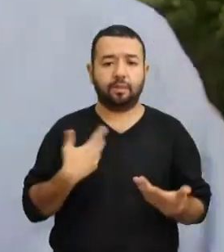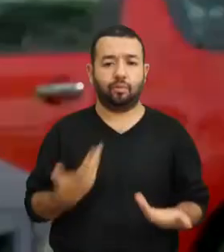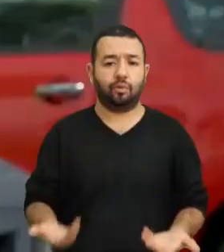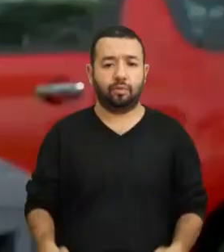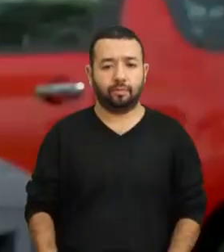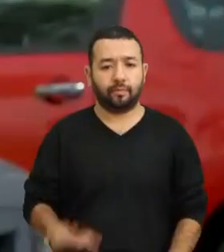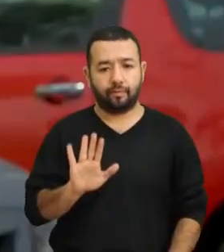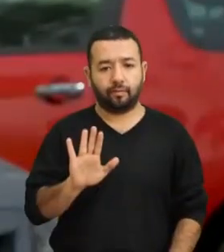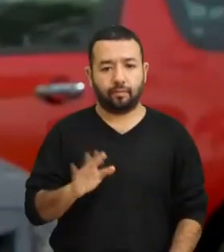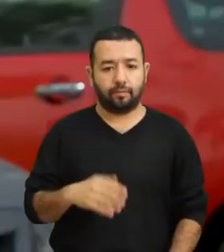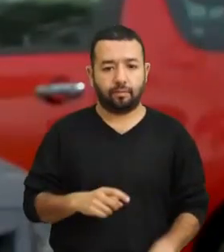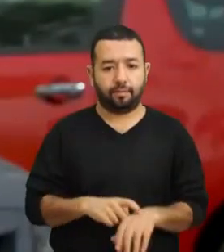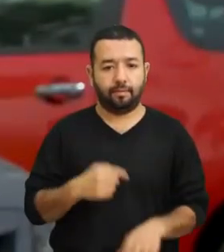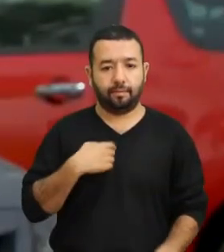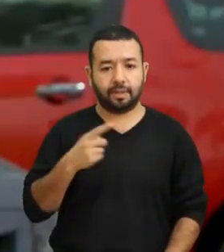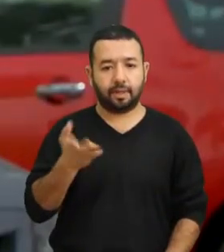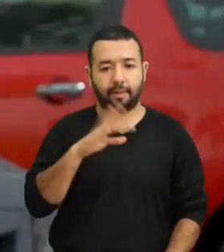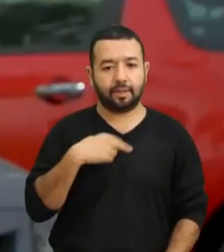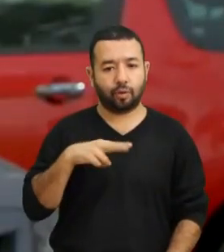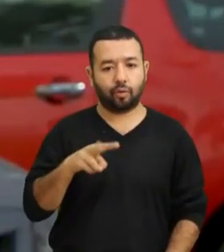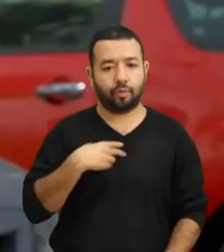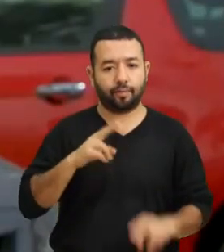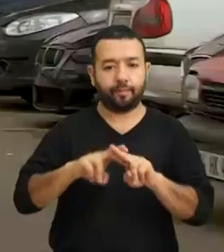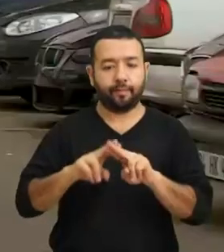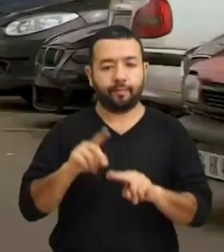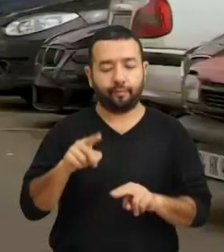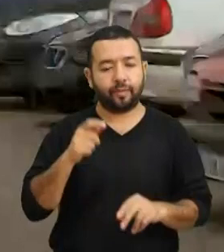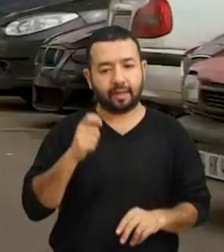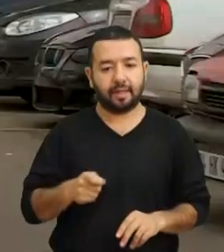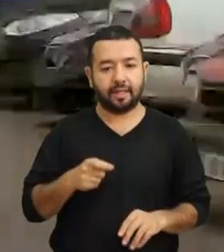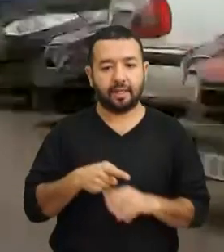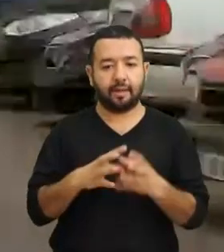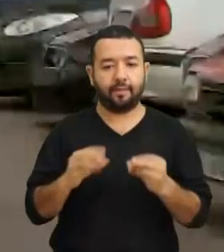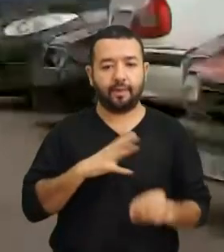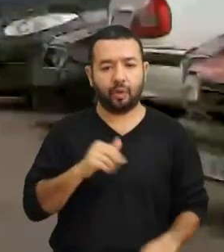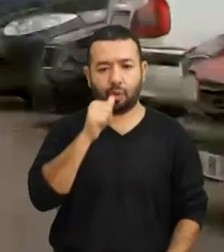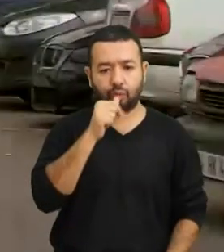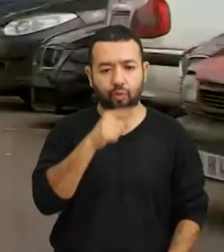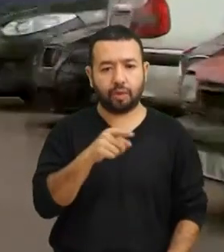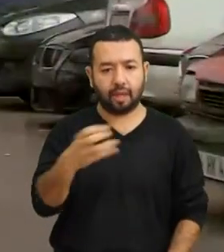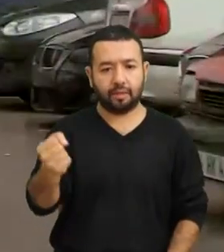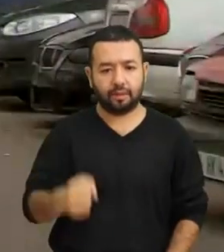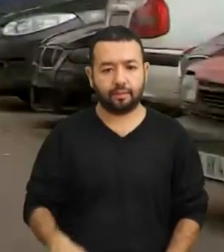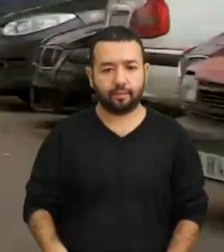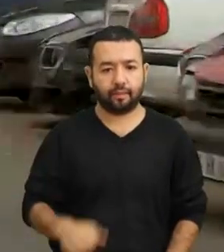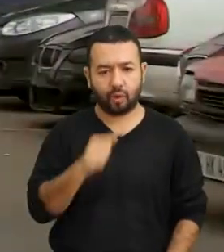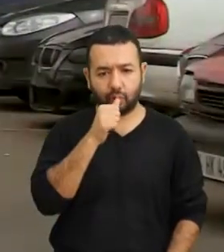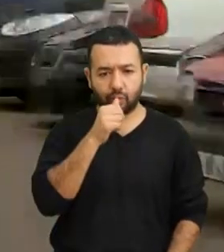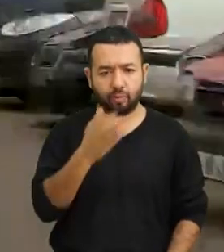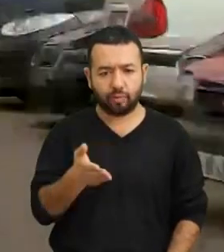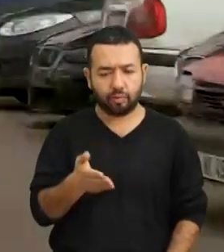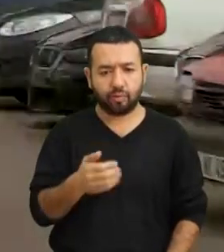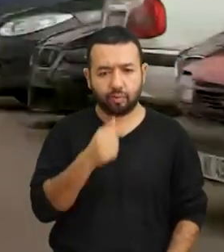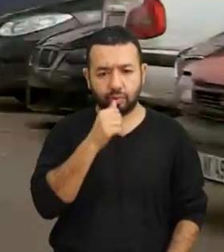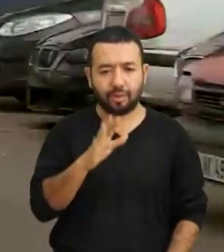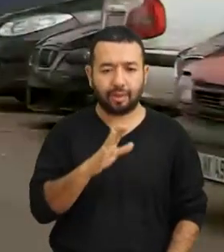geçmiyor işte. Dur o zaman. Sana başka bir yol öğreteyim. Bu kesin yarar. Al bu suyu. Su mu? Al